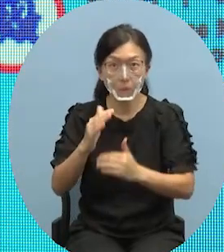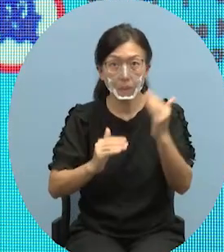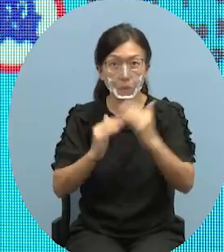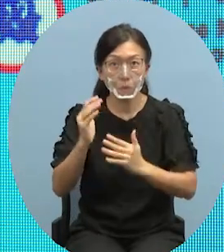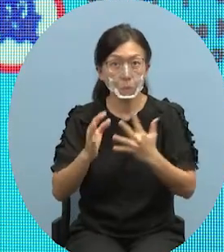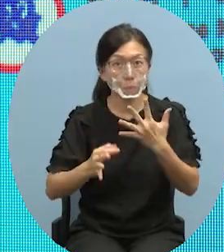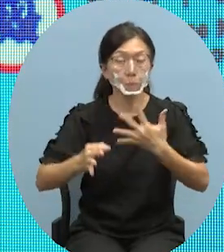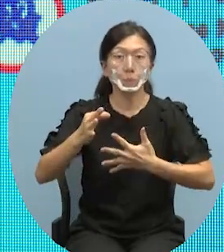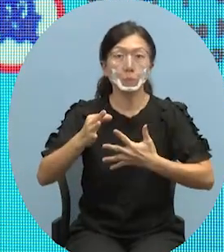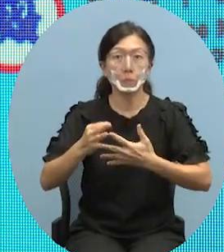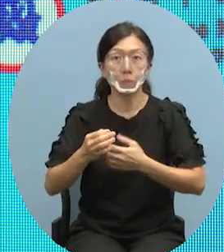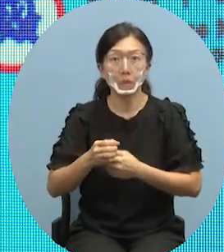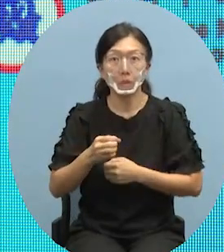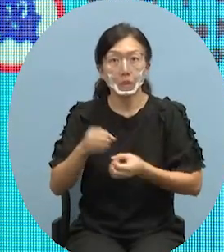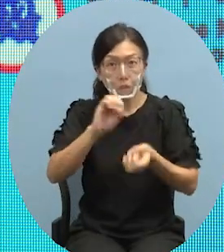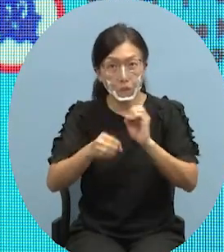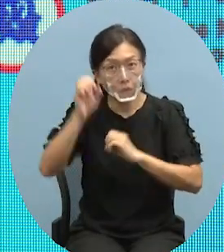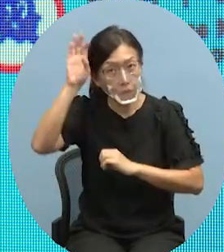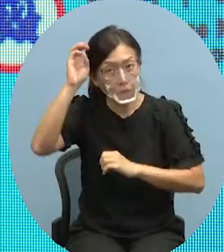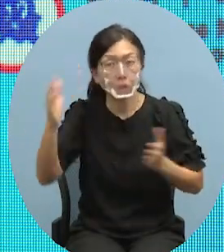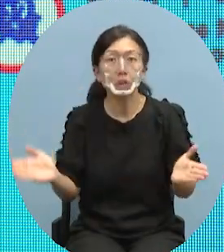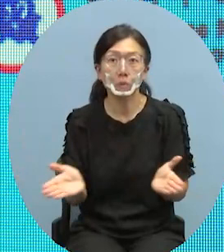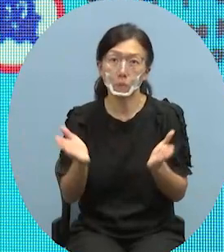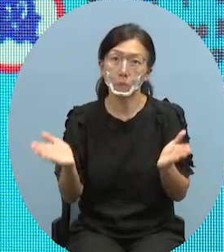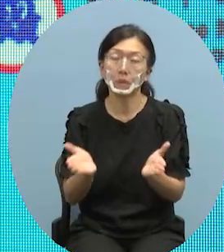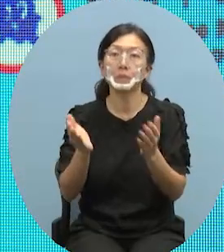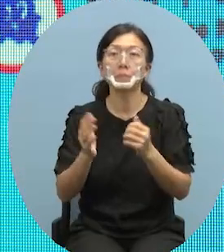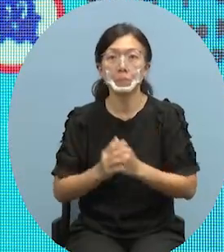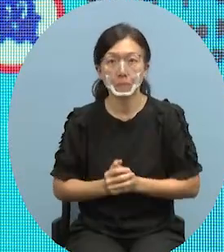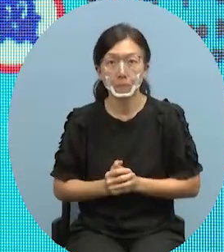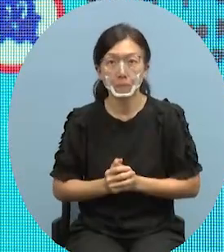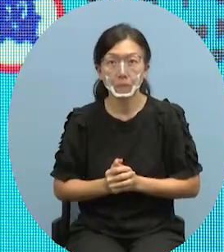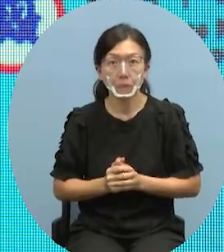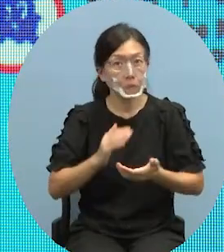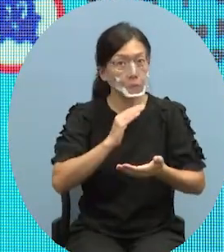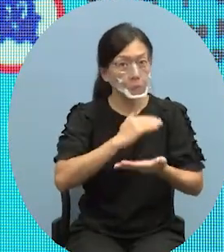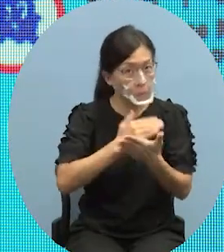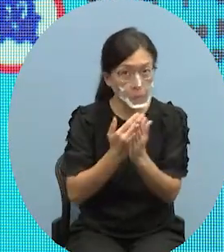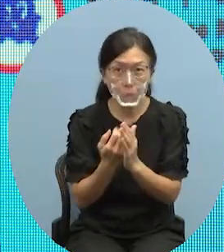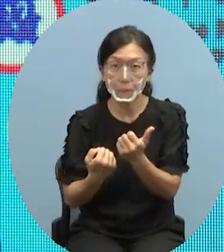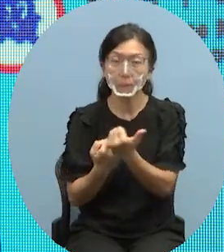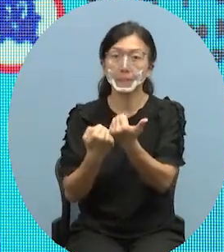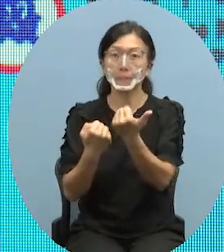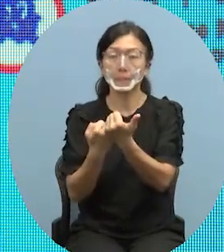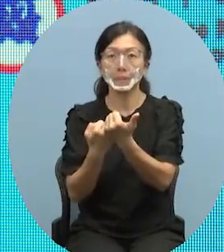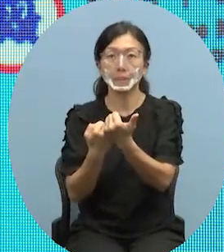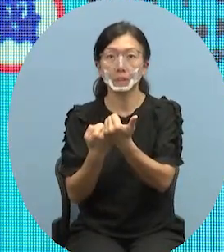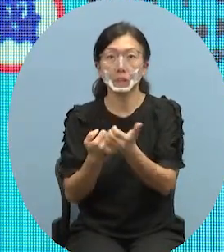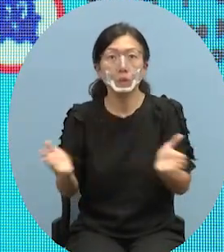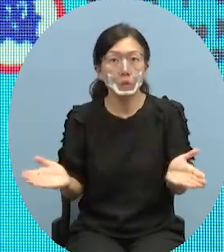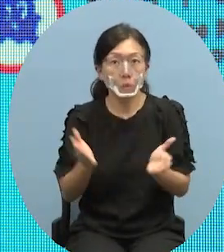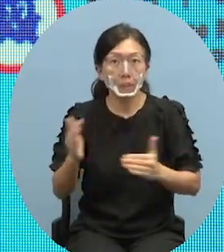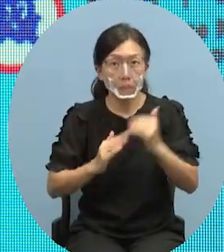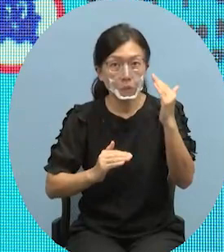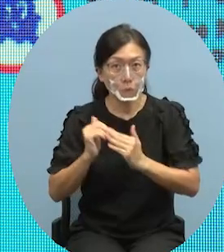升、科研推動等等各方面。我哋會全方位咁樣支援業界，推動高質